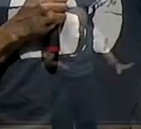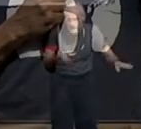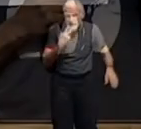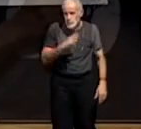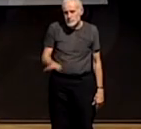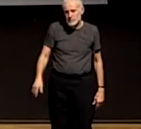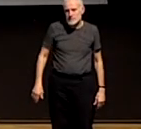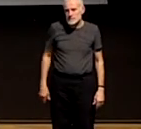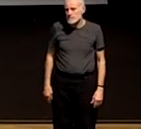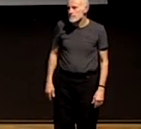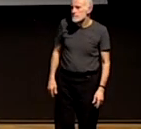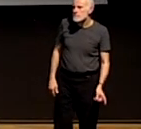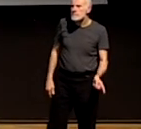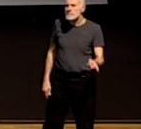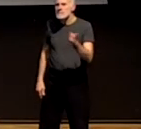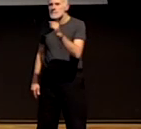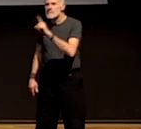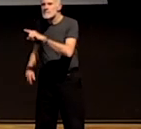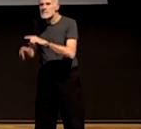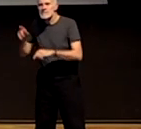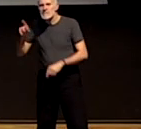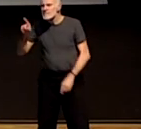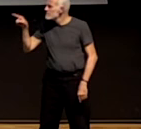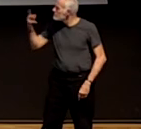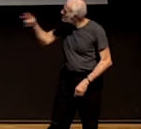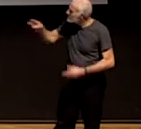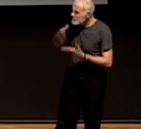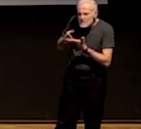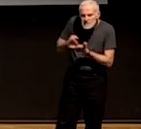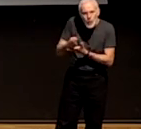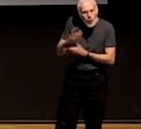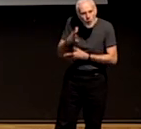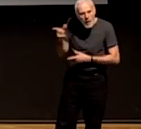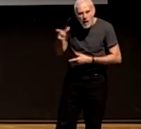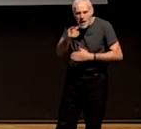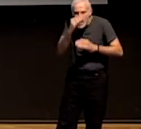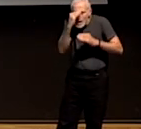vous transformez votre passion en métier quel est votre parcours pour devenir naturaliste